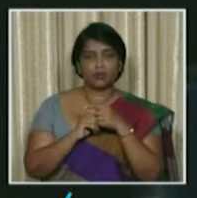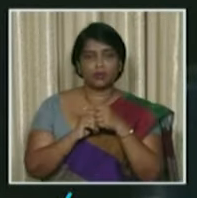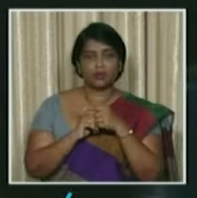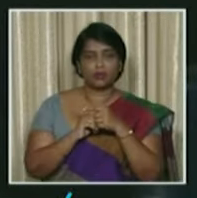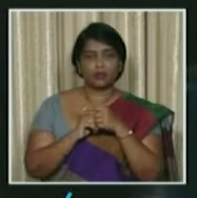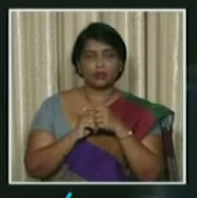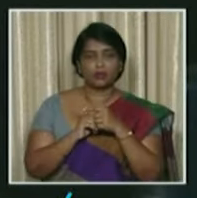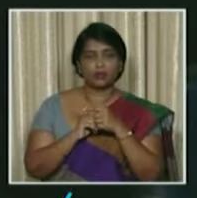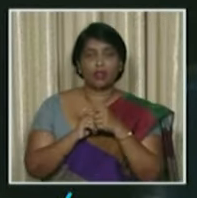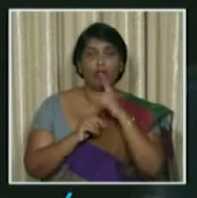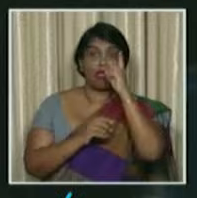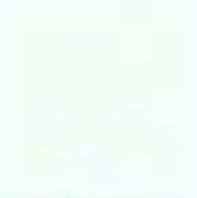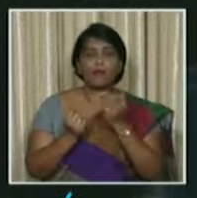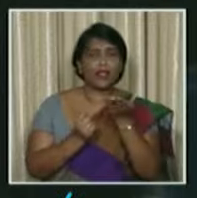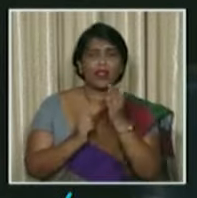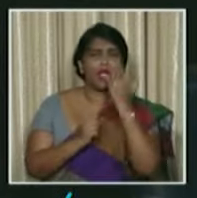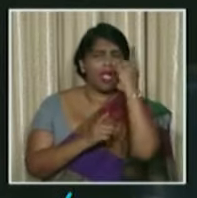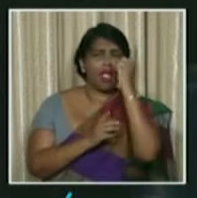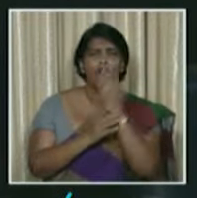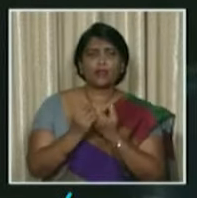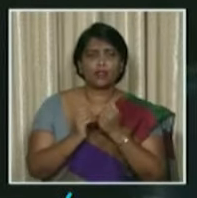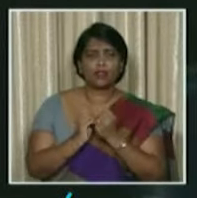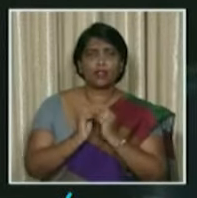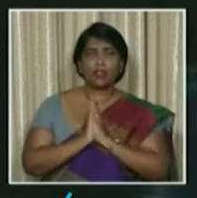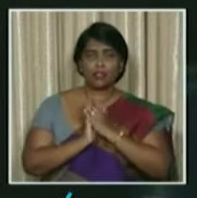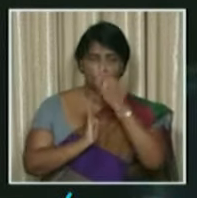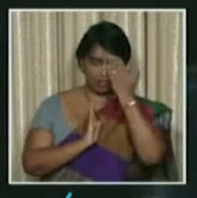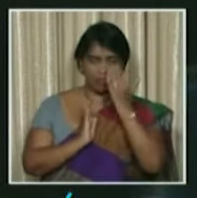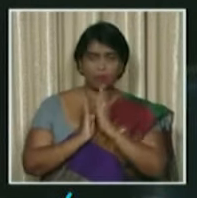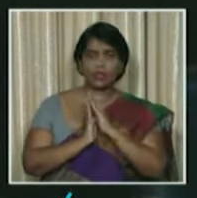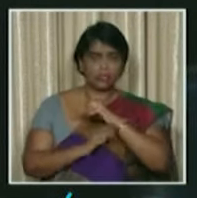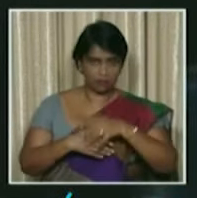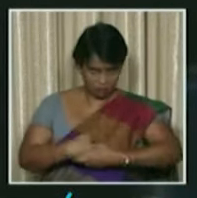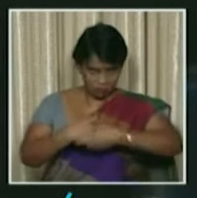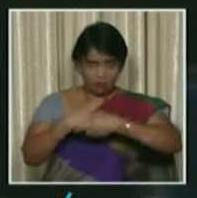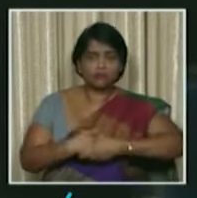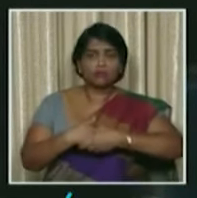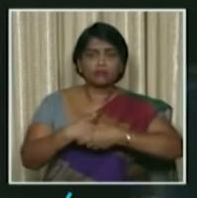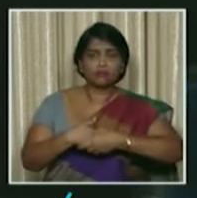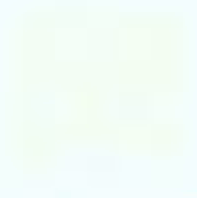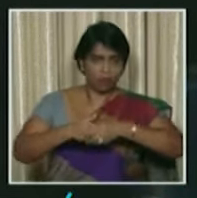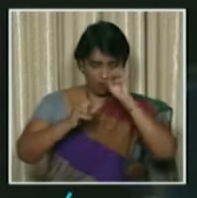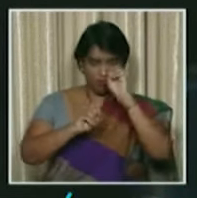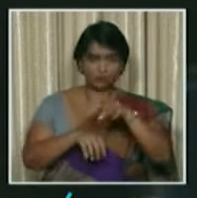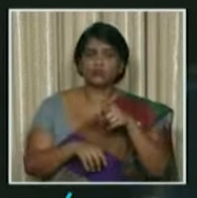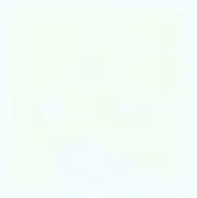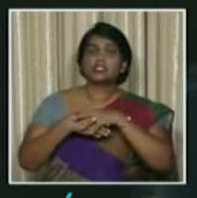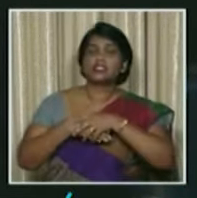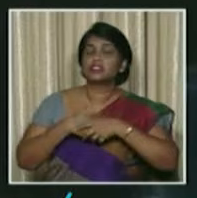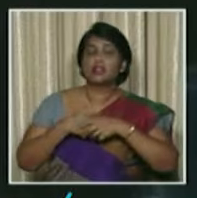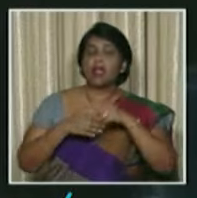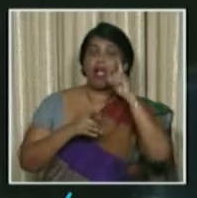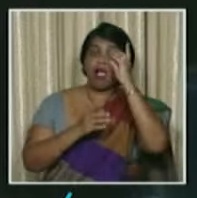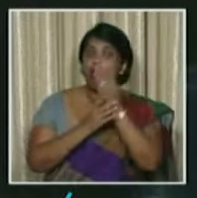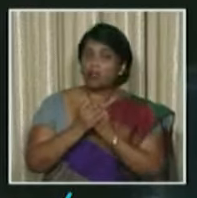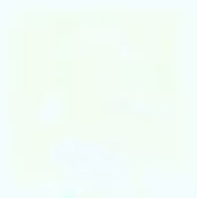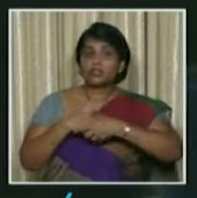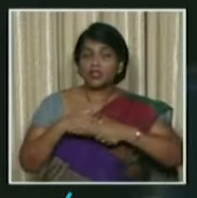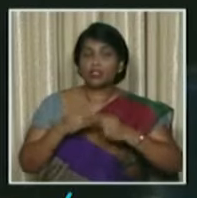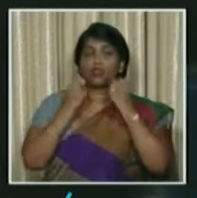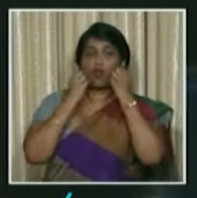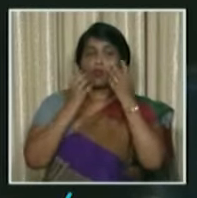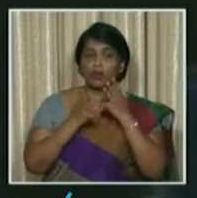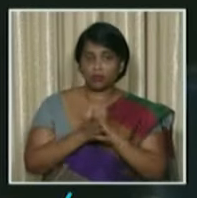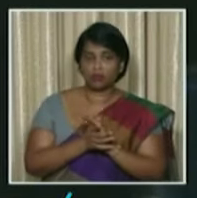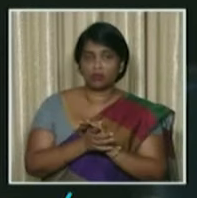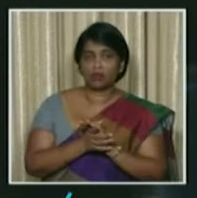කිල්ලනවා ආගම ඉල්ලනවා හැයි ආගම ඉල්ලන්නේ ඇයි දීපාවලි ගියා ක්‍රිස්මස් එකට සුබ වදන්නද පොංගල් සුබ වදන්නද දාන්නේ ජාති ඉල්ලනවා බර්ත්ඩේ ඉල්ලනවා එයි බඩ